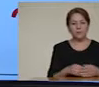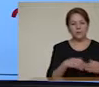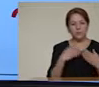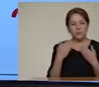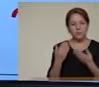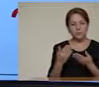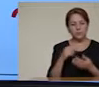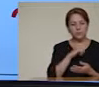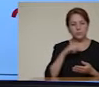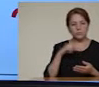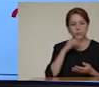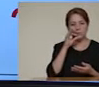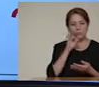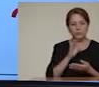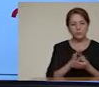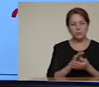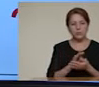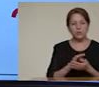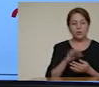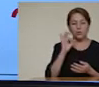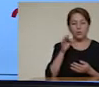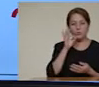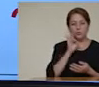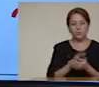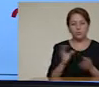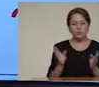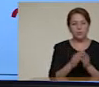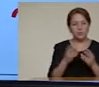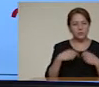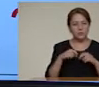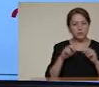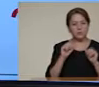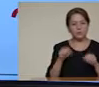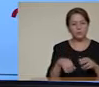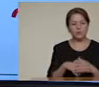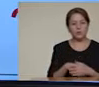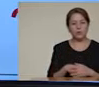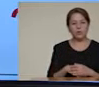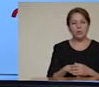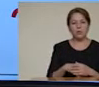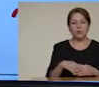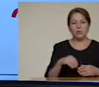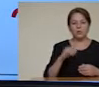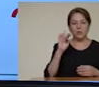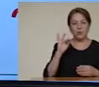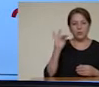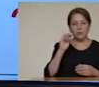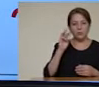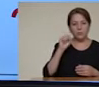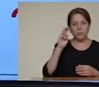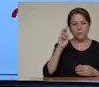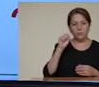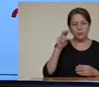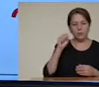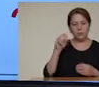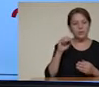Marhamat, o'zingizni javobingizni to'g'ri javob bilan solishtirib ko'rishingiz mumkin. Demak, tarixiy manbalar moddiy va